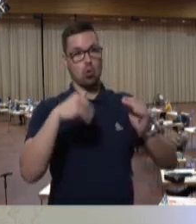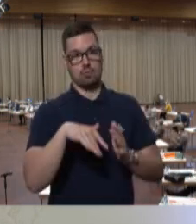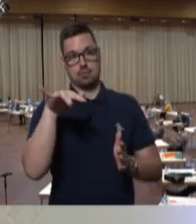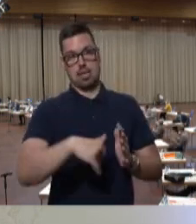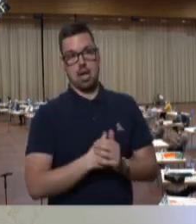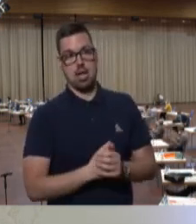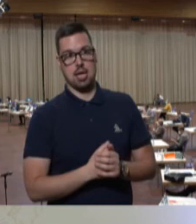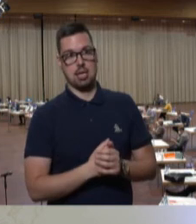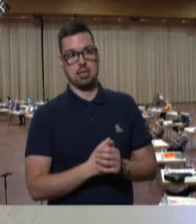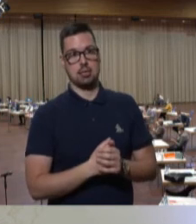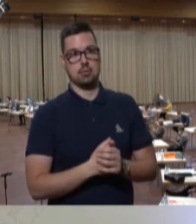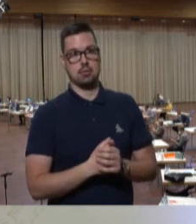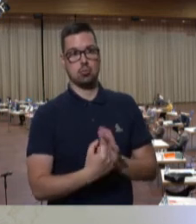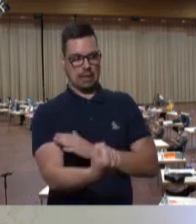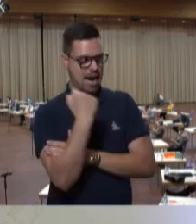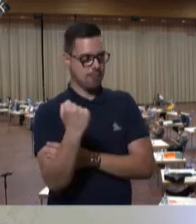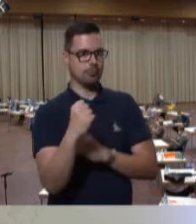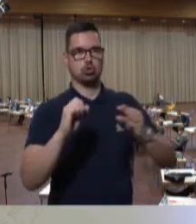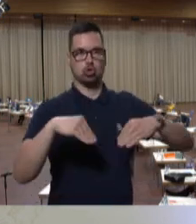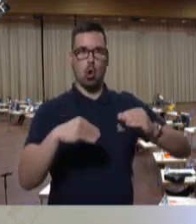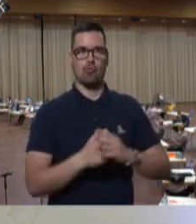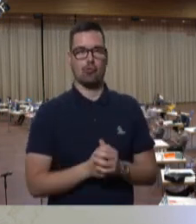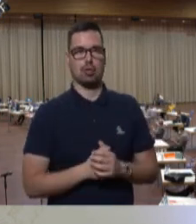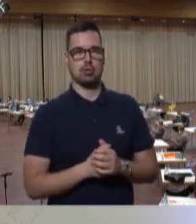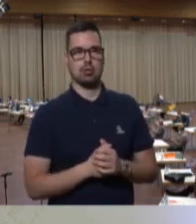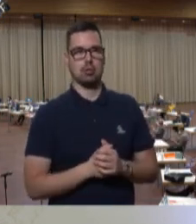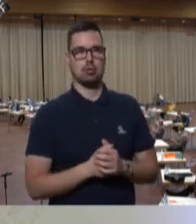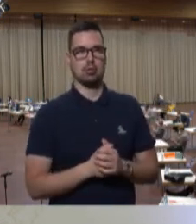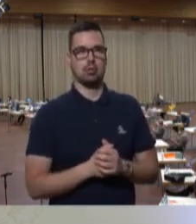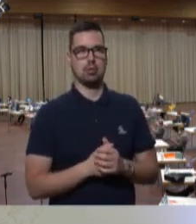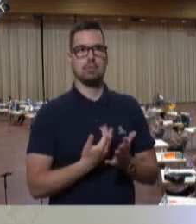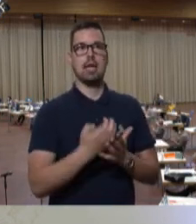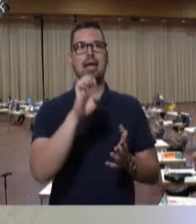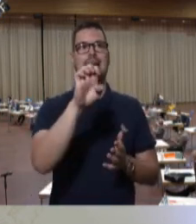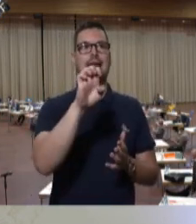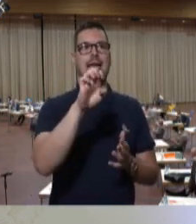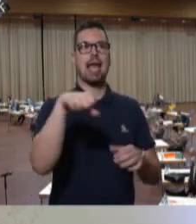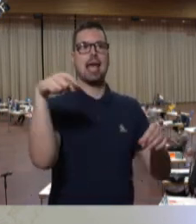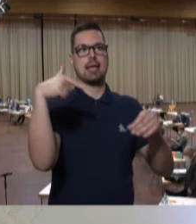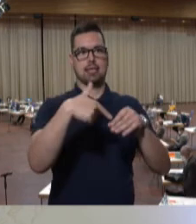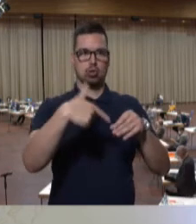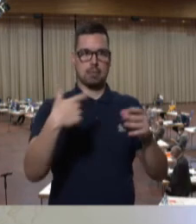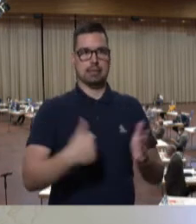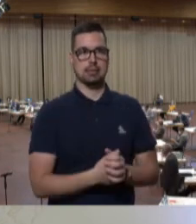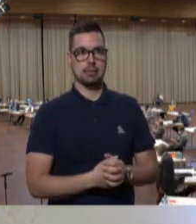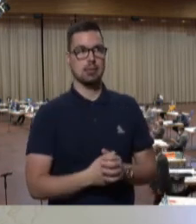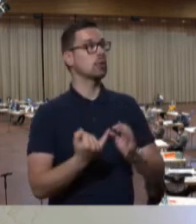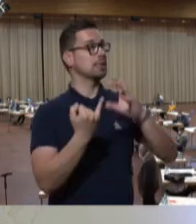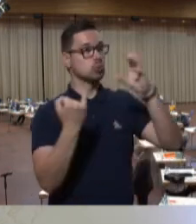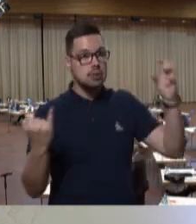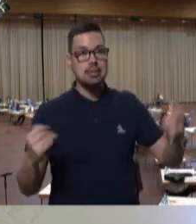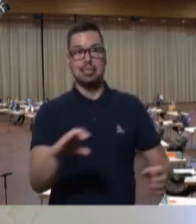synthetische Kraftstoffe oder erzeugte synthetische Kraftstoffe wie sogenannte E-Fuels sind eine echte Chance für den